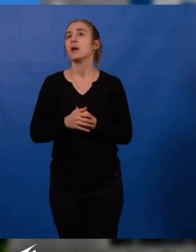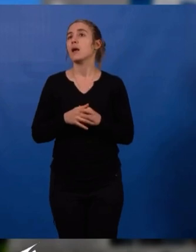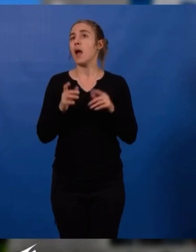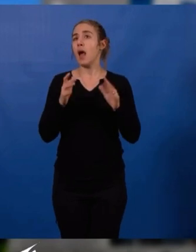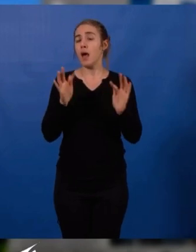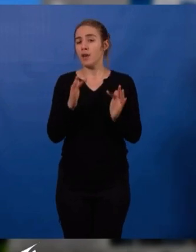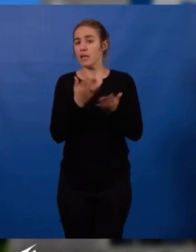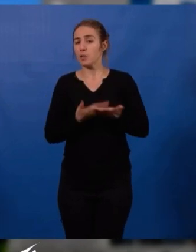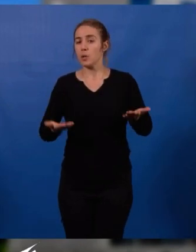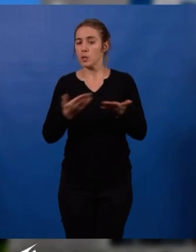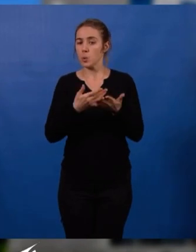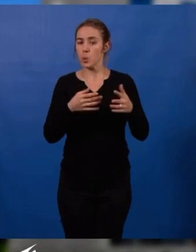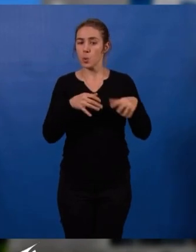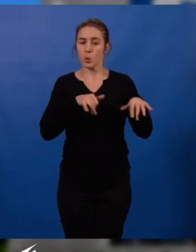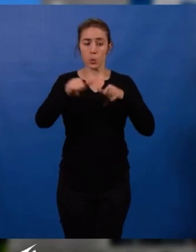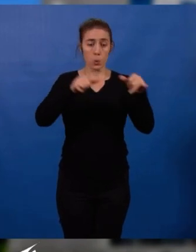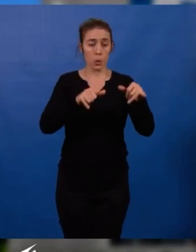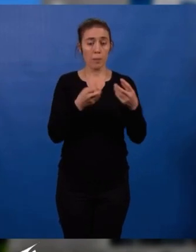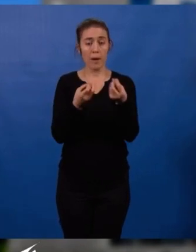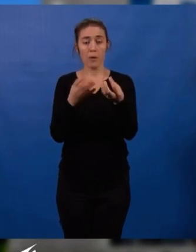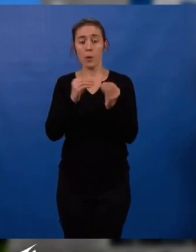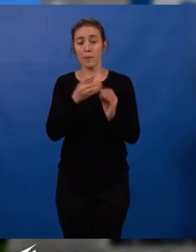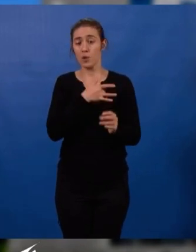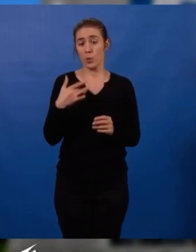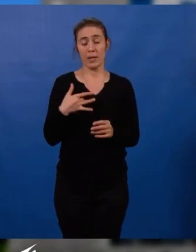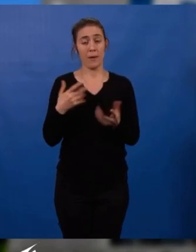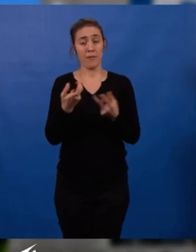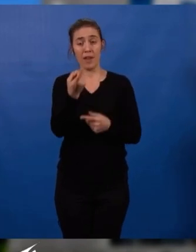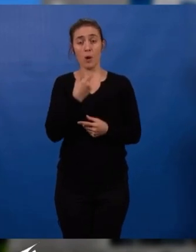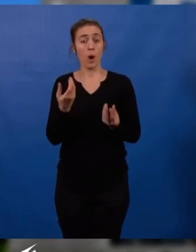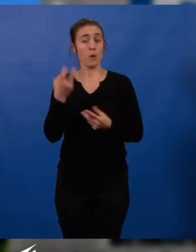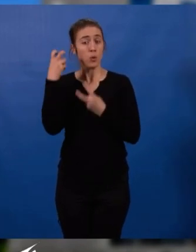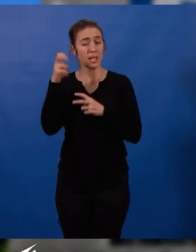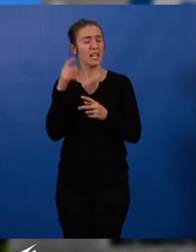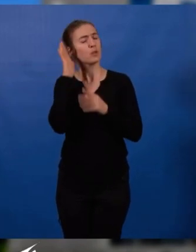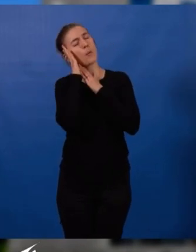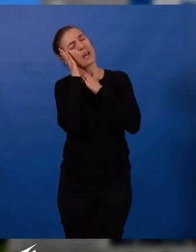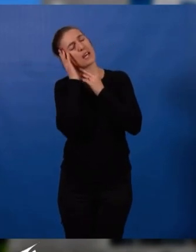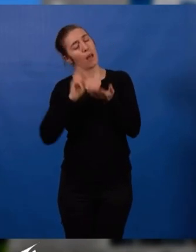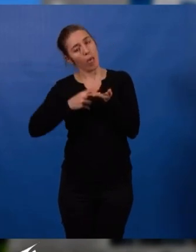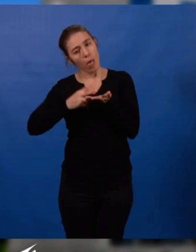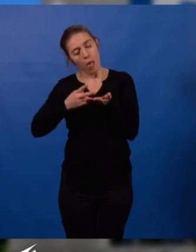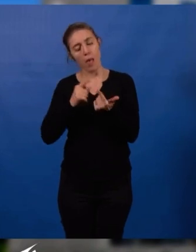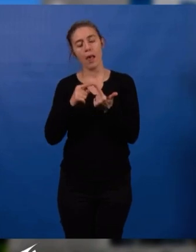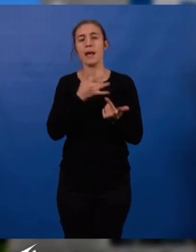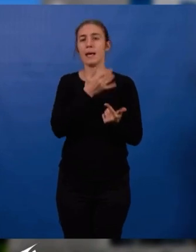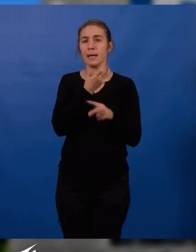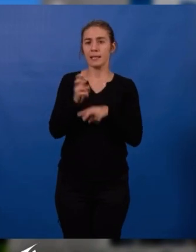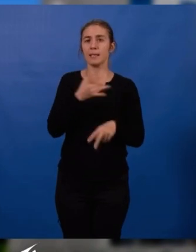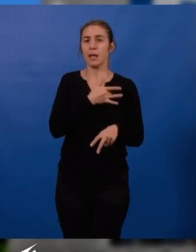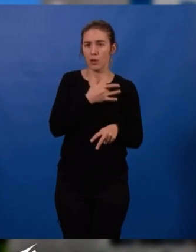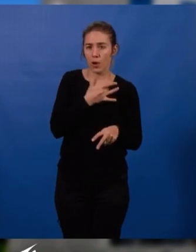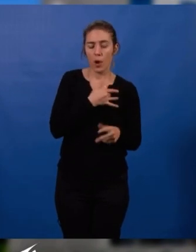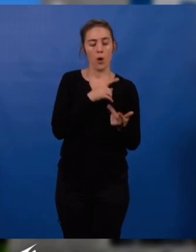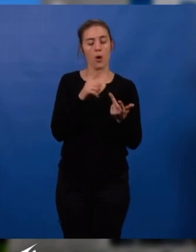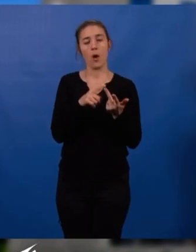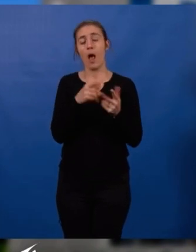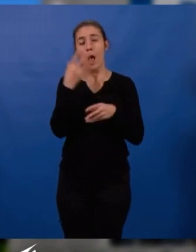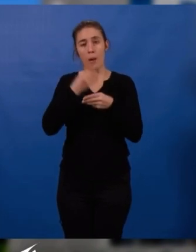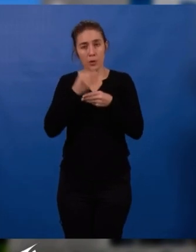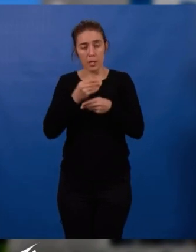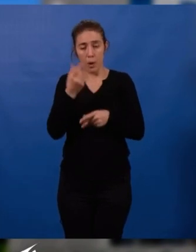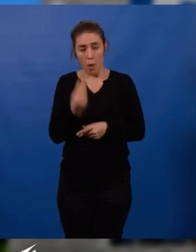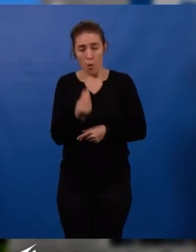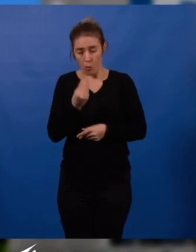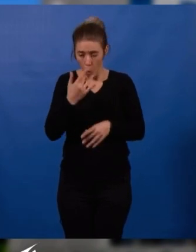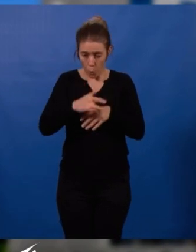de la surexposition au bruit. Perturbation du sommeil, augmentation du risque de maladies cardiovasculaires, retard sur les apprentissages des